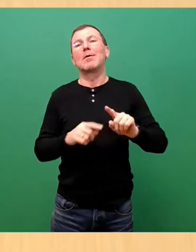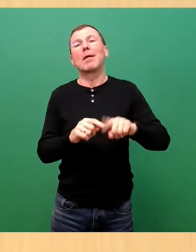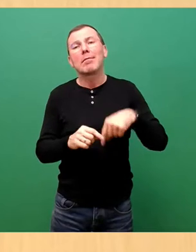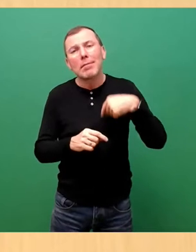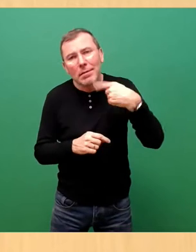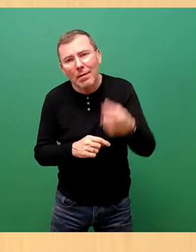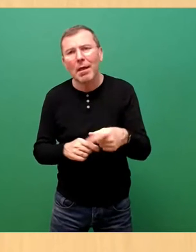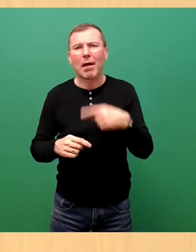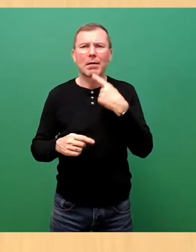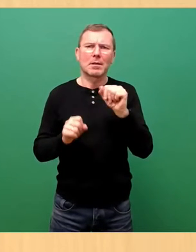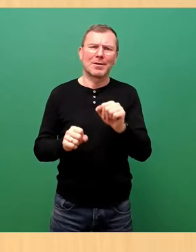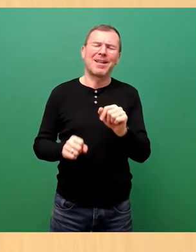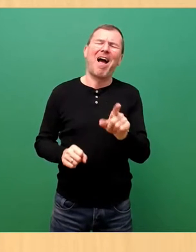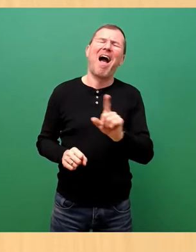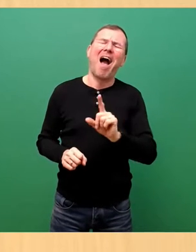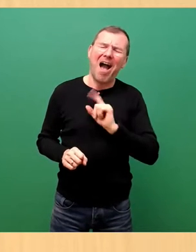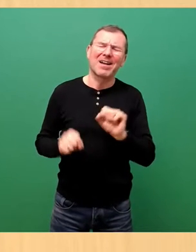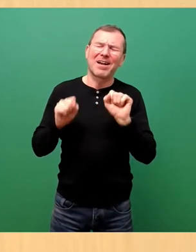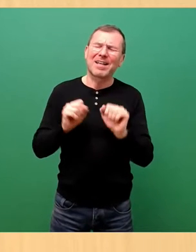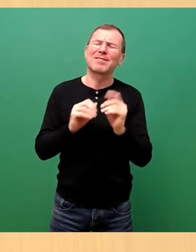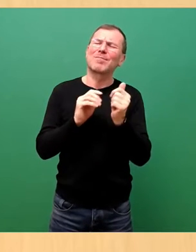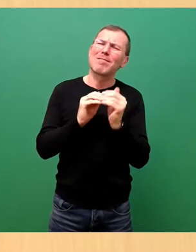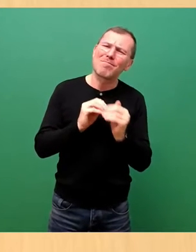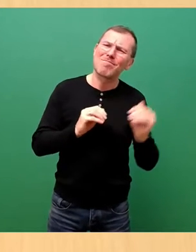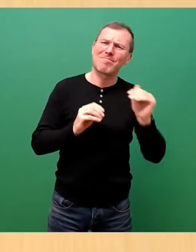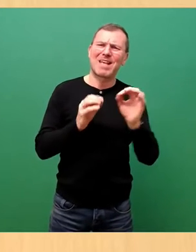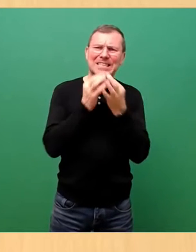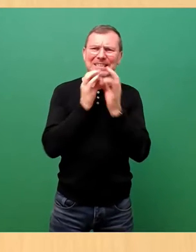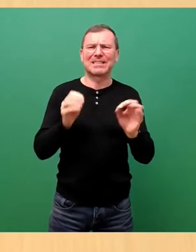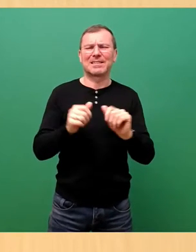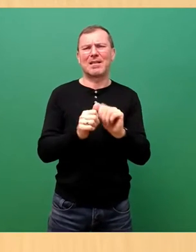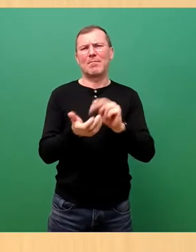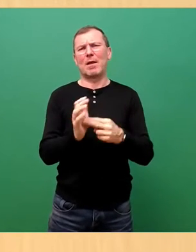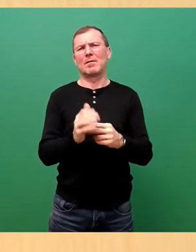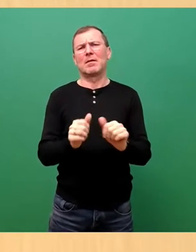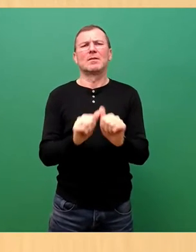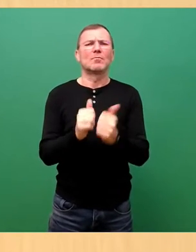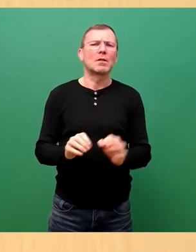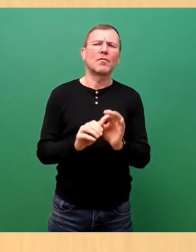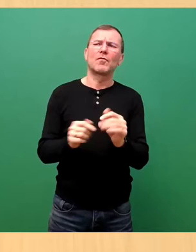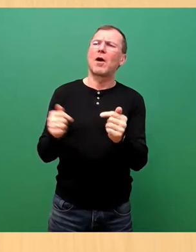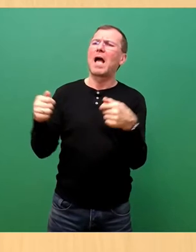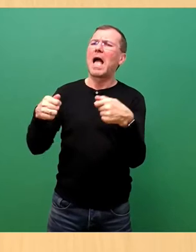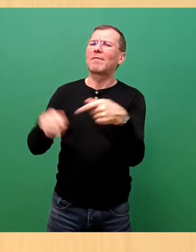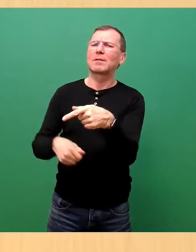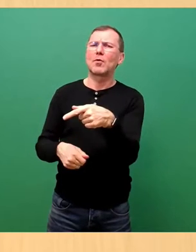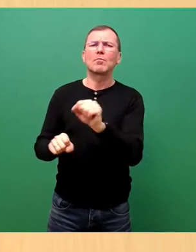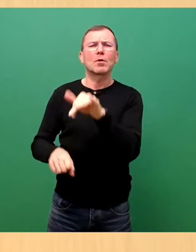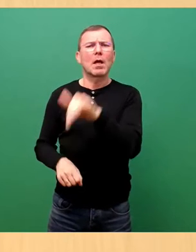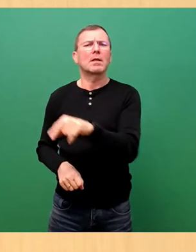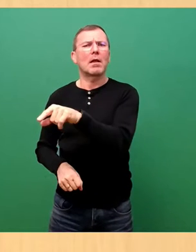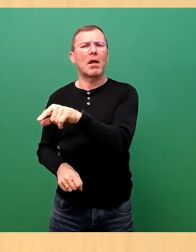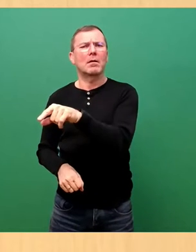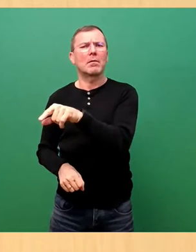hätte sich wahrscheinlich noch etwas mehr gewünscht, zum Beispiel Modelle, in denen es für Investoren die Möglichkeit gibt, dass man